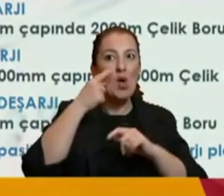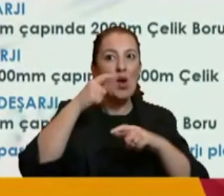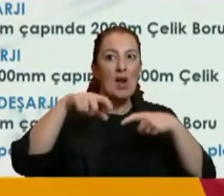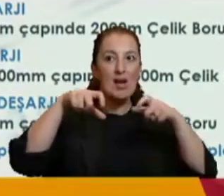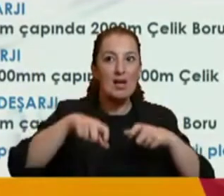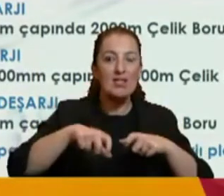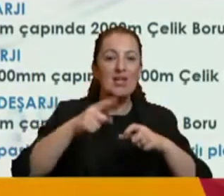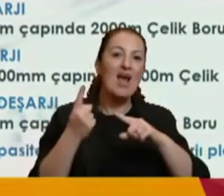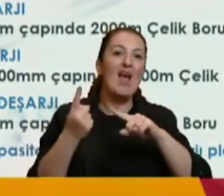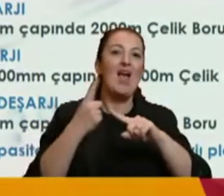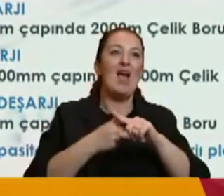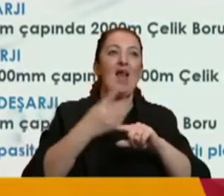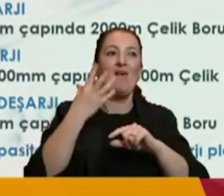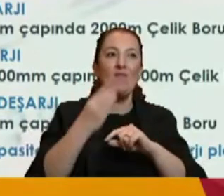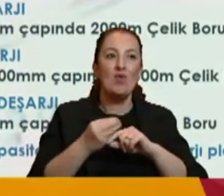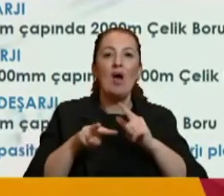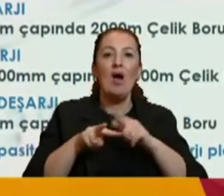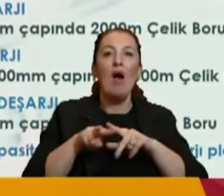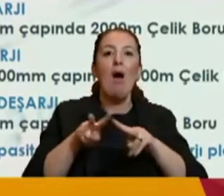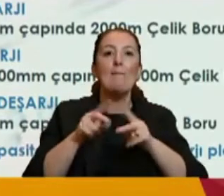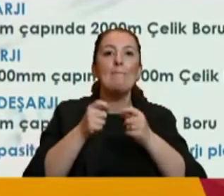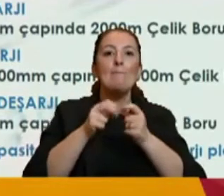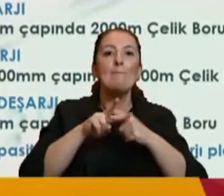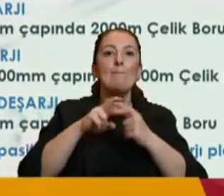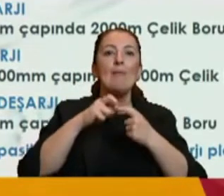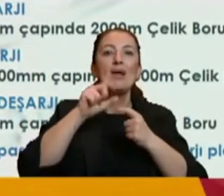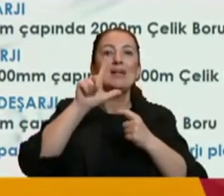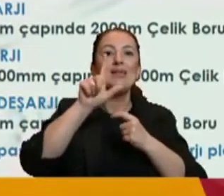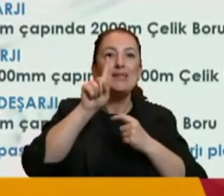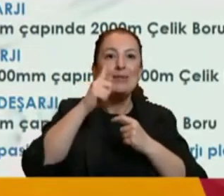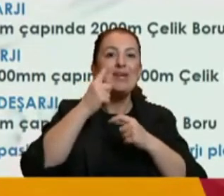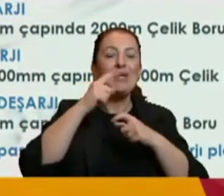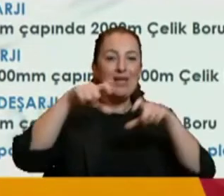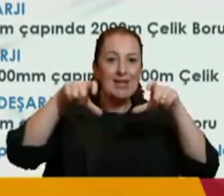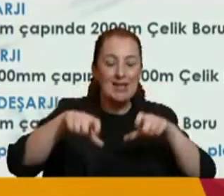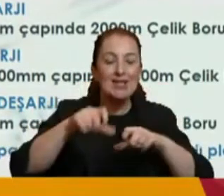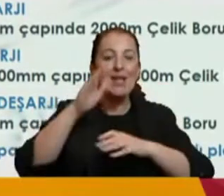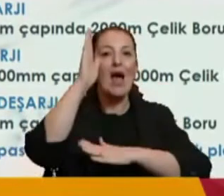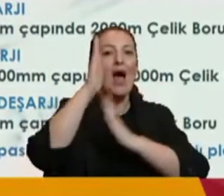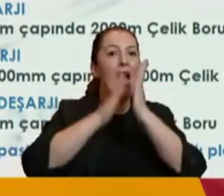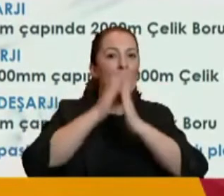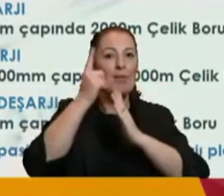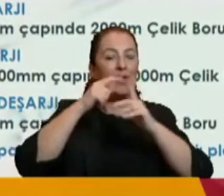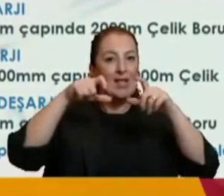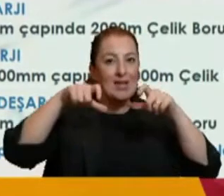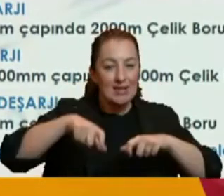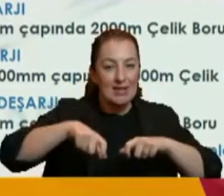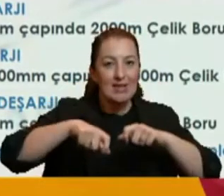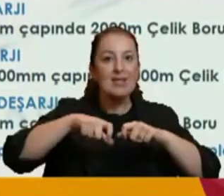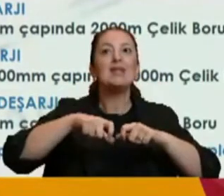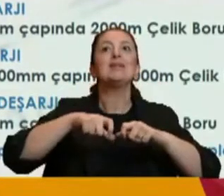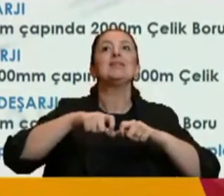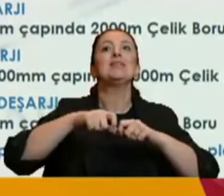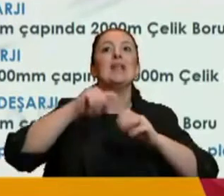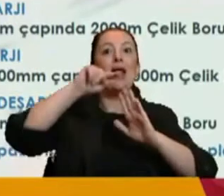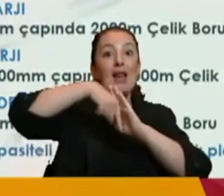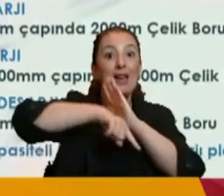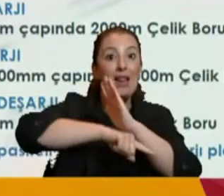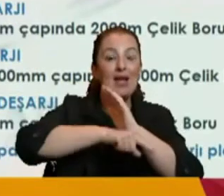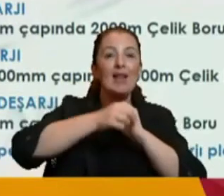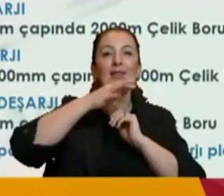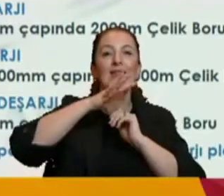ilave olarak ambarlıya bir tesis Ataköy tesisi derin deniz deşarjı